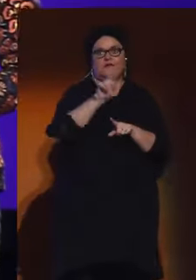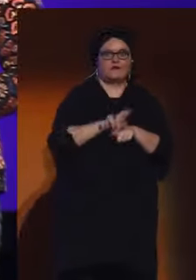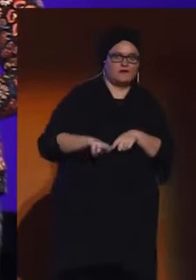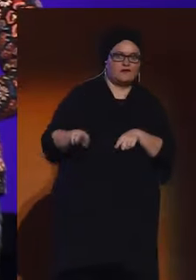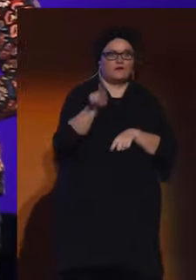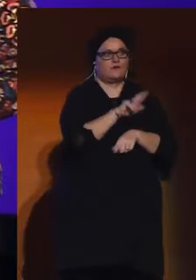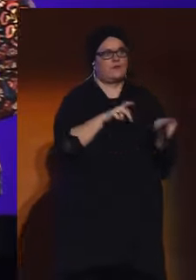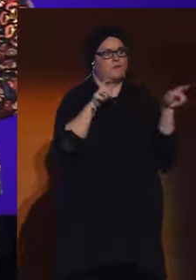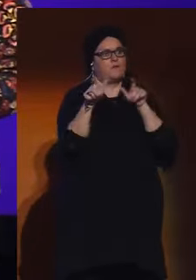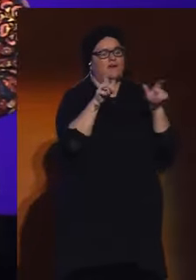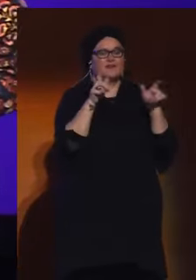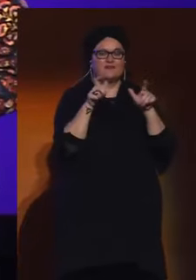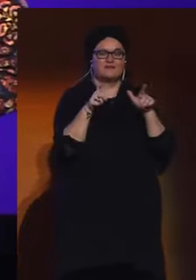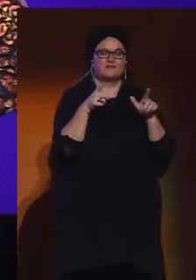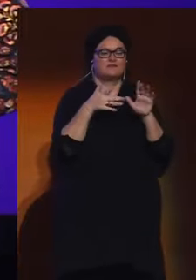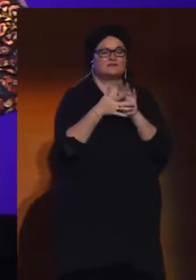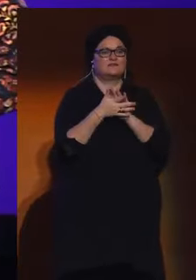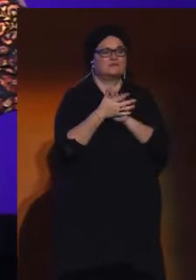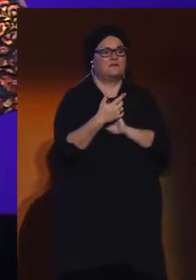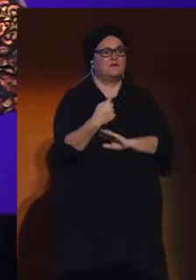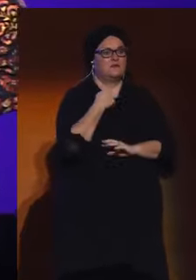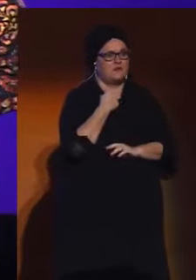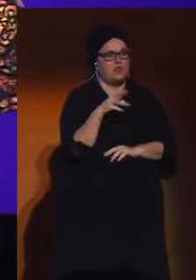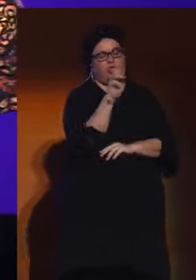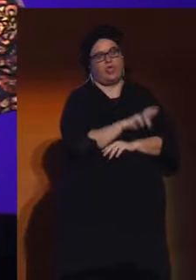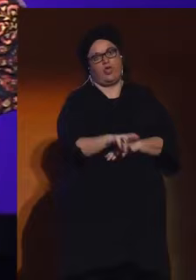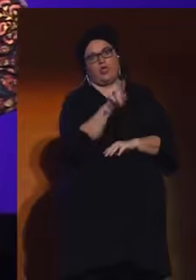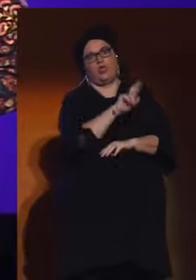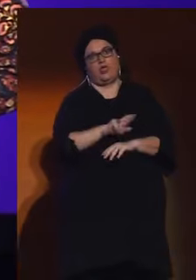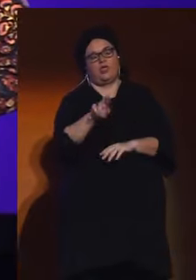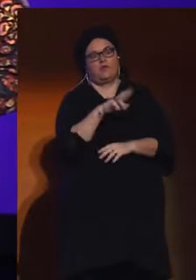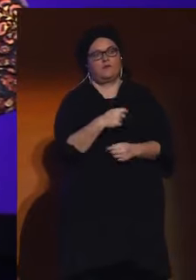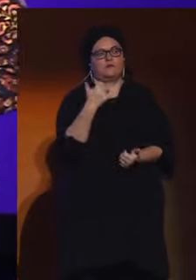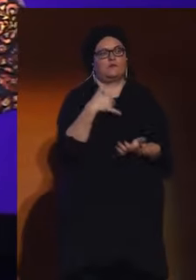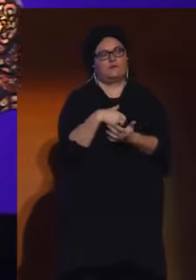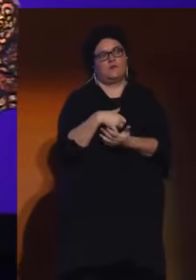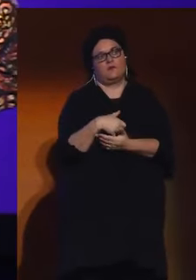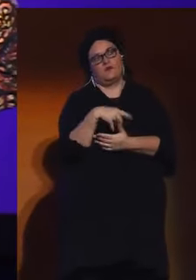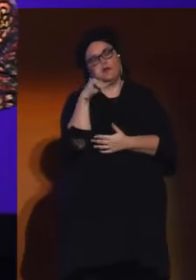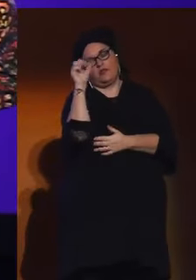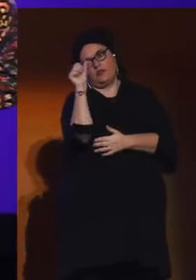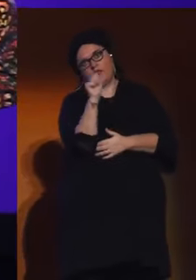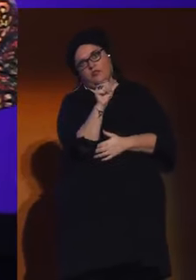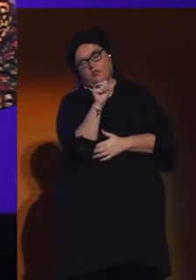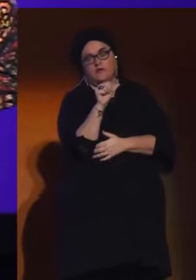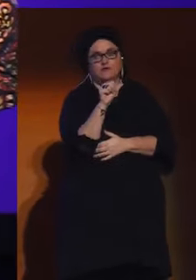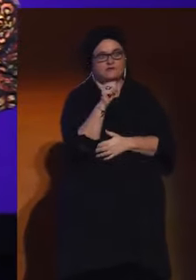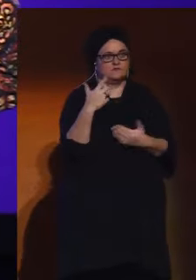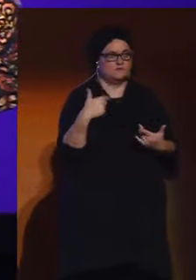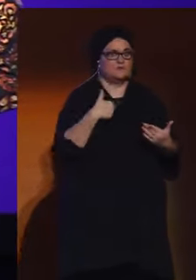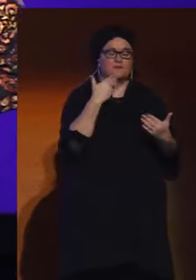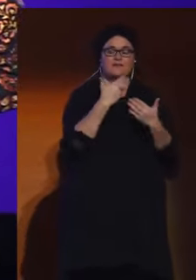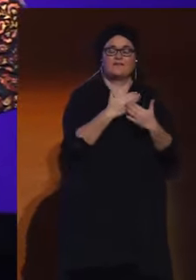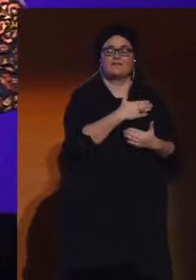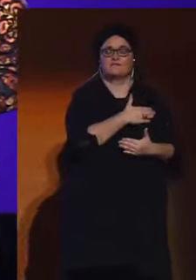ez, galtzen dutela bere esanaia, ez, hitzei, ahultzen zaiela esanaia. Horregatik, eskatu